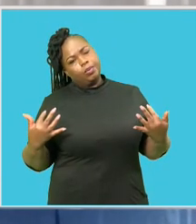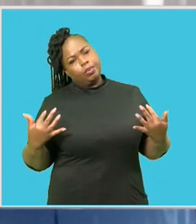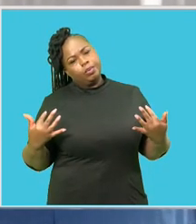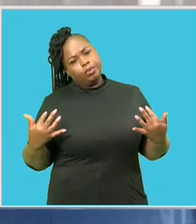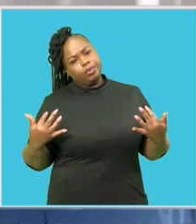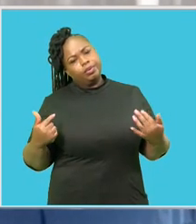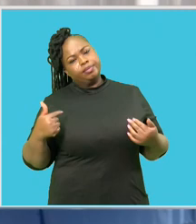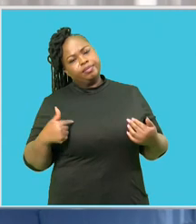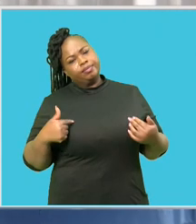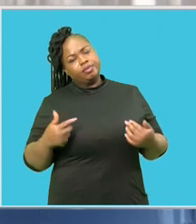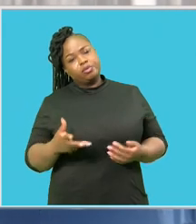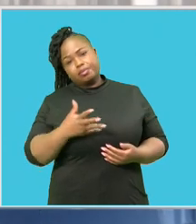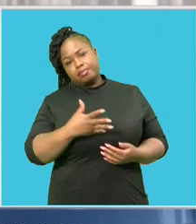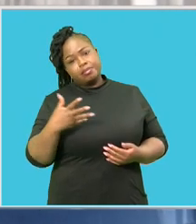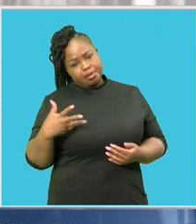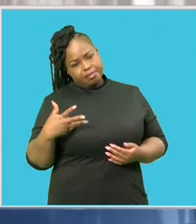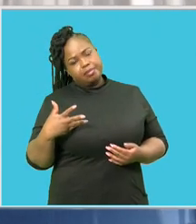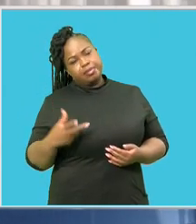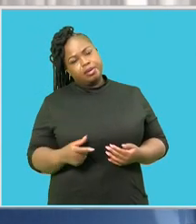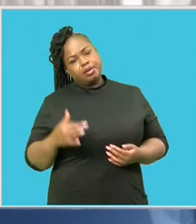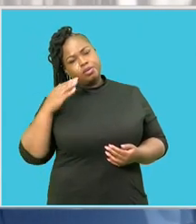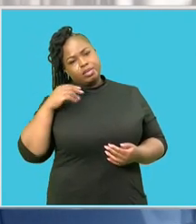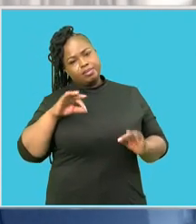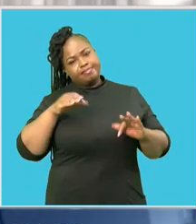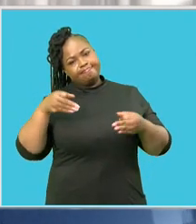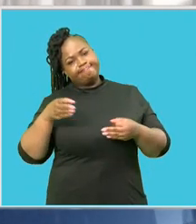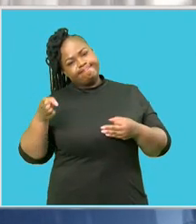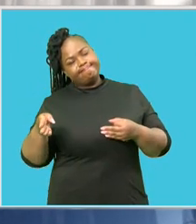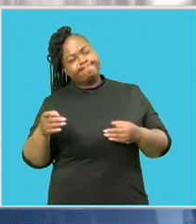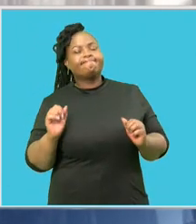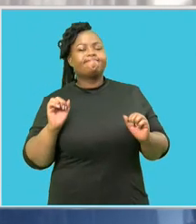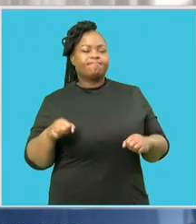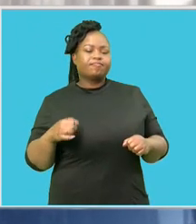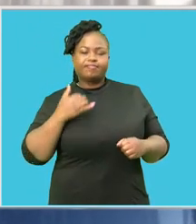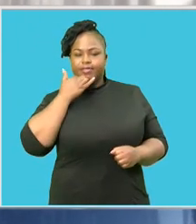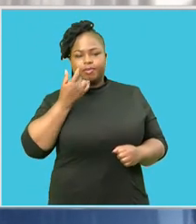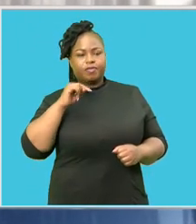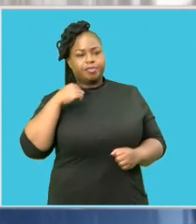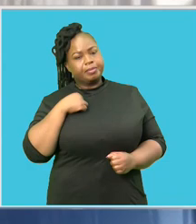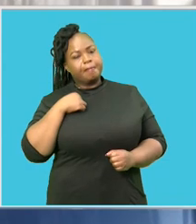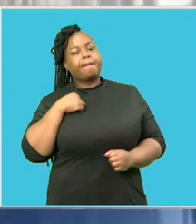kakhulu, ngiyathemba nomama lapha lele khona uyangijabulela nje.